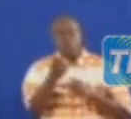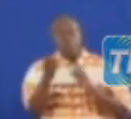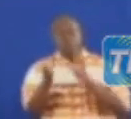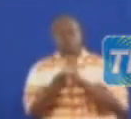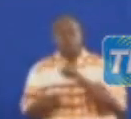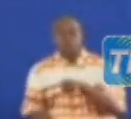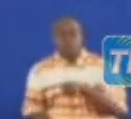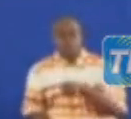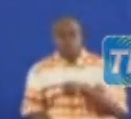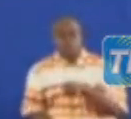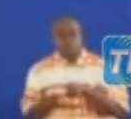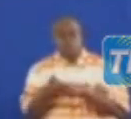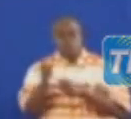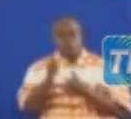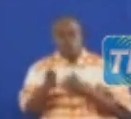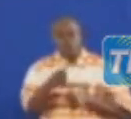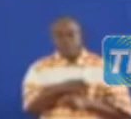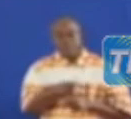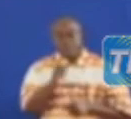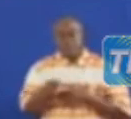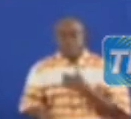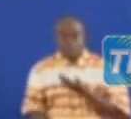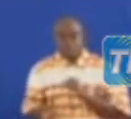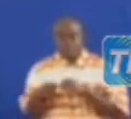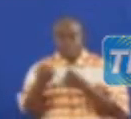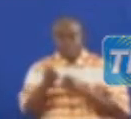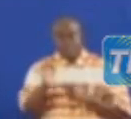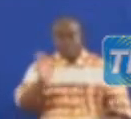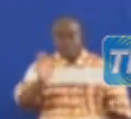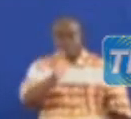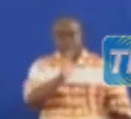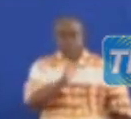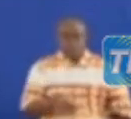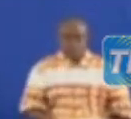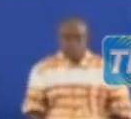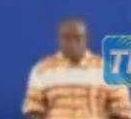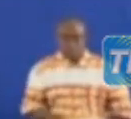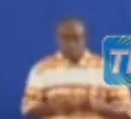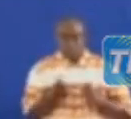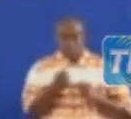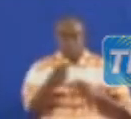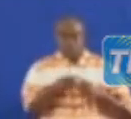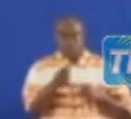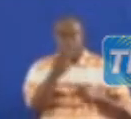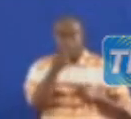59.19 ni kwa ajili ya Ofisi ya Rais Temisemi na taasisi zake. Shilingi milioni